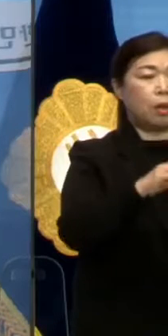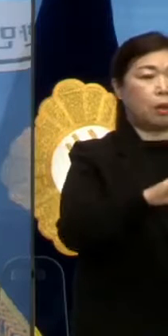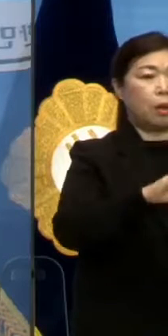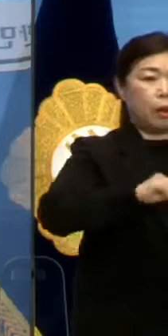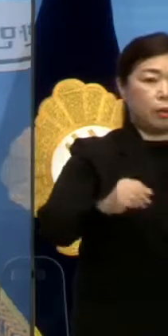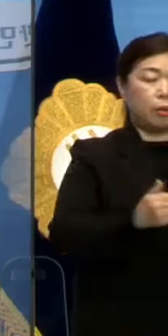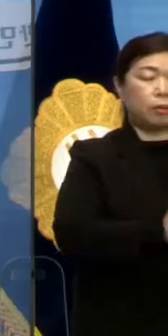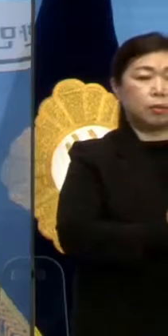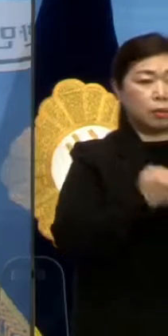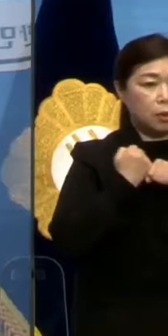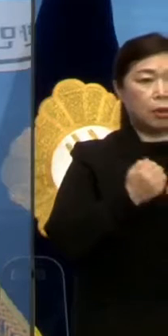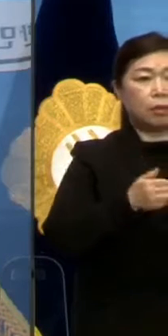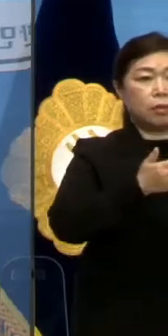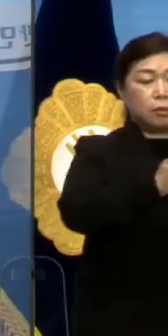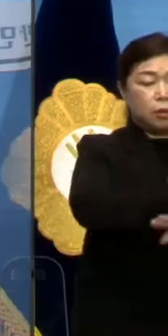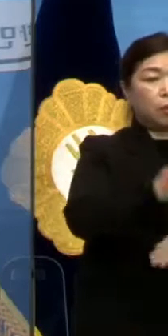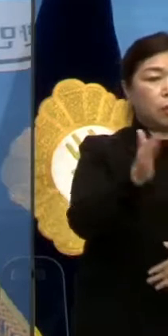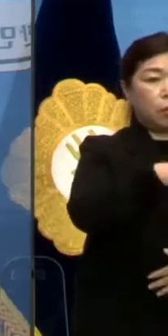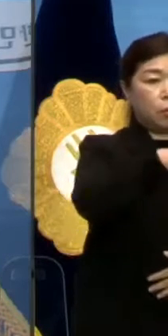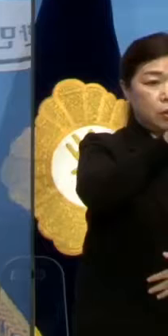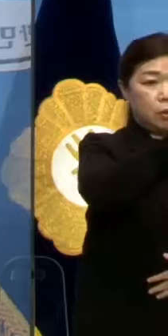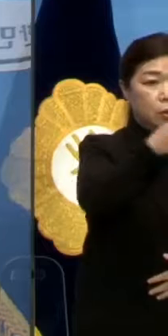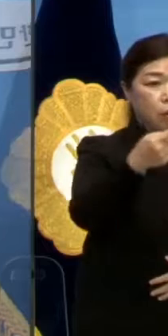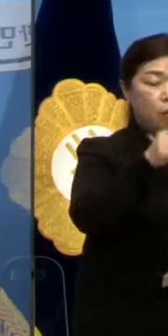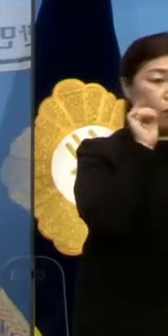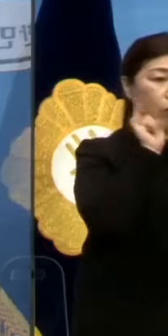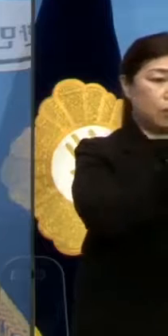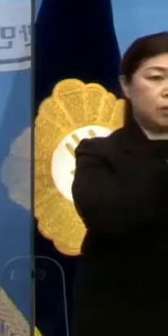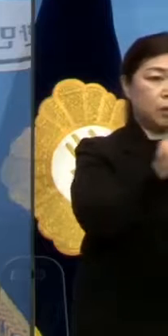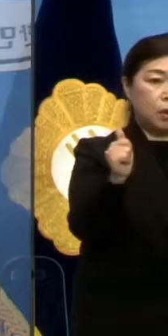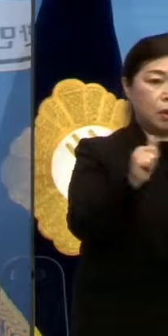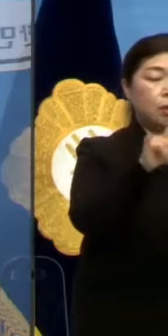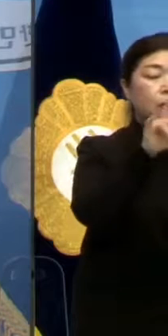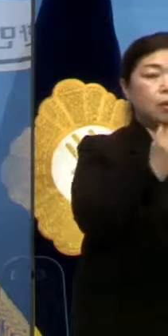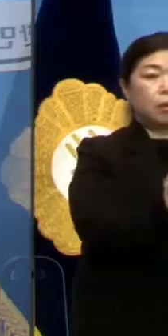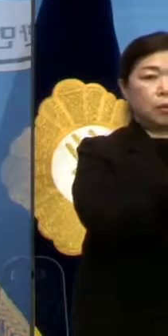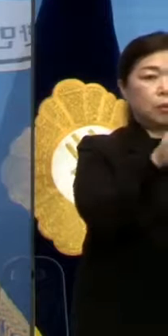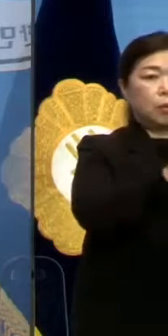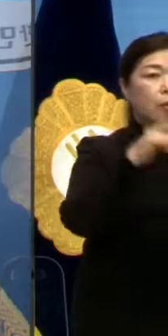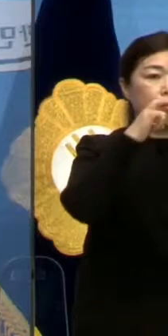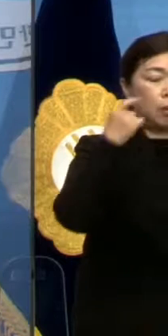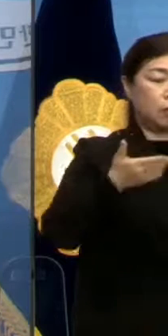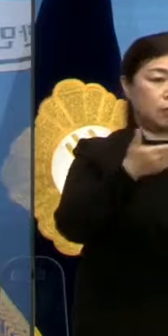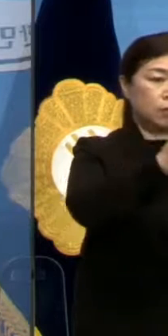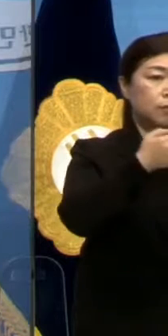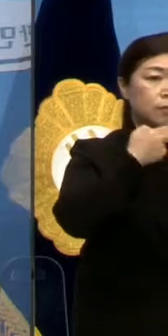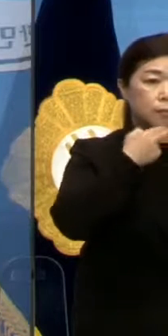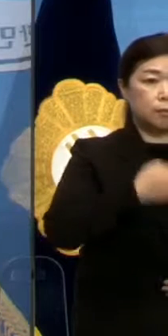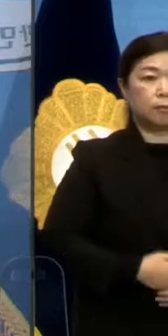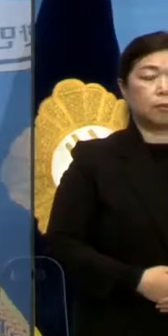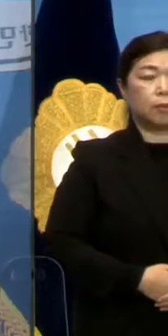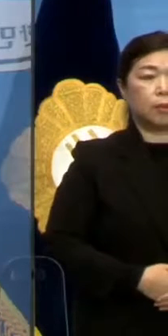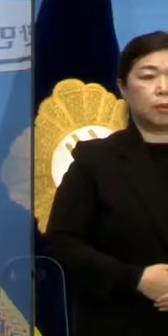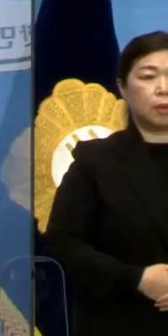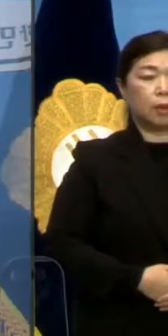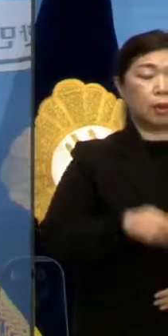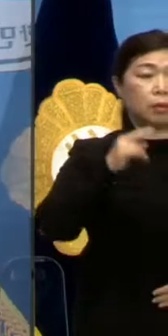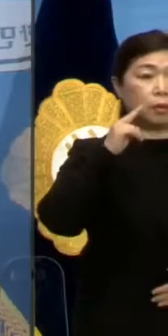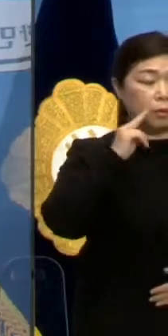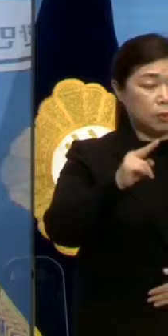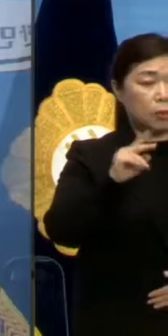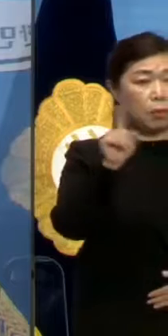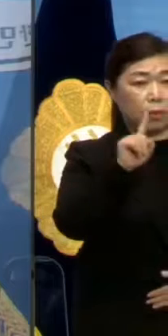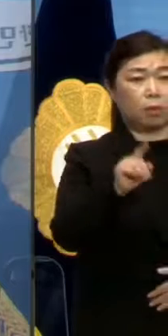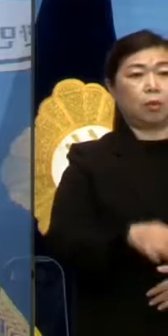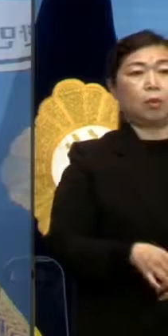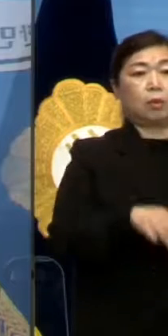늦었으며 최초 확진자 발생 전 마스크도 지급하지 않았습니다. 심지어